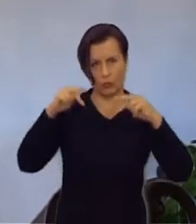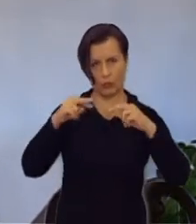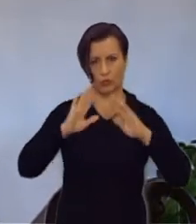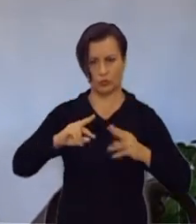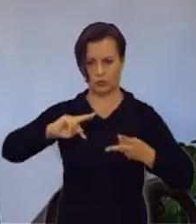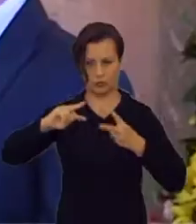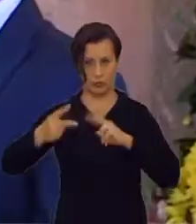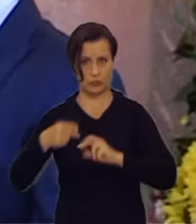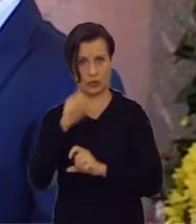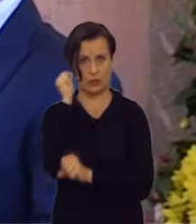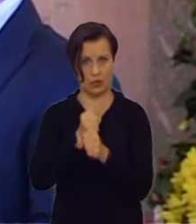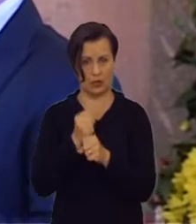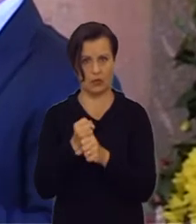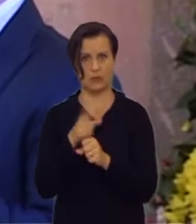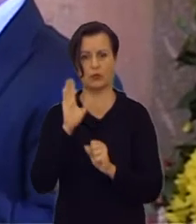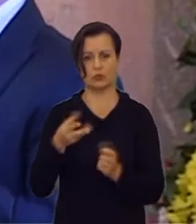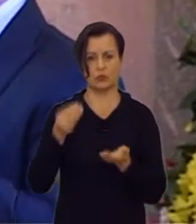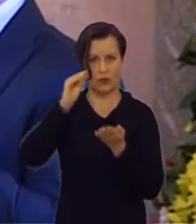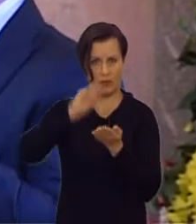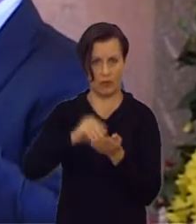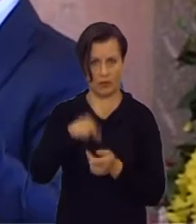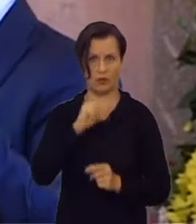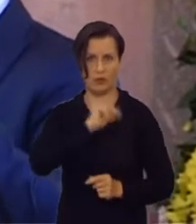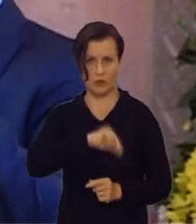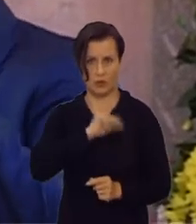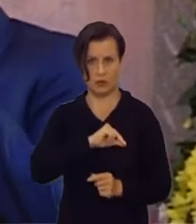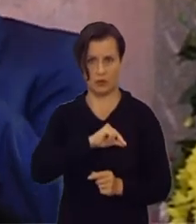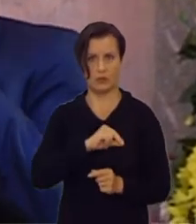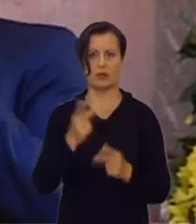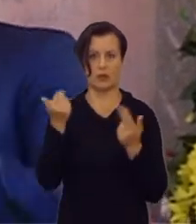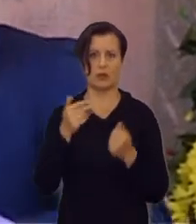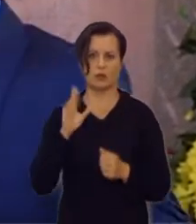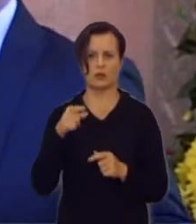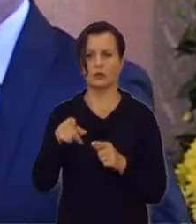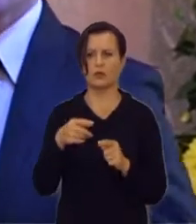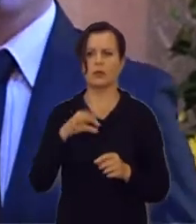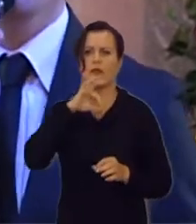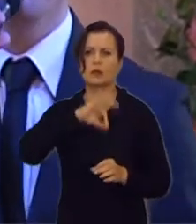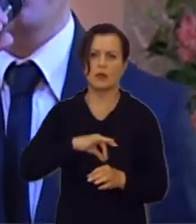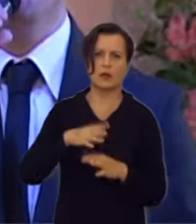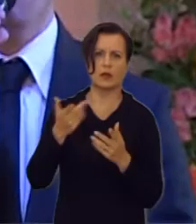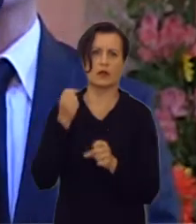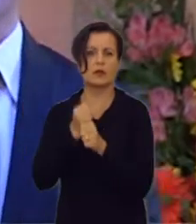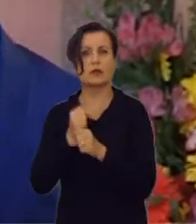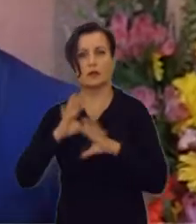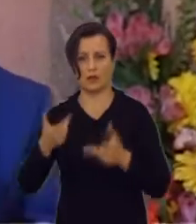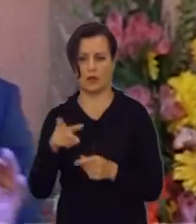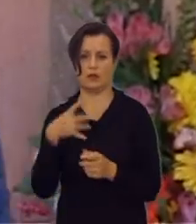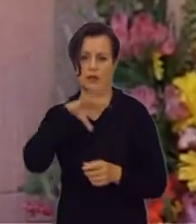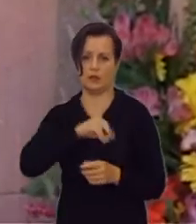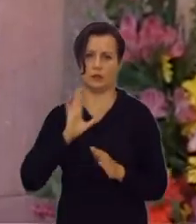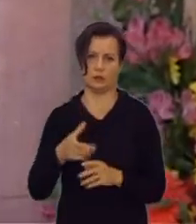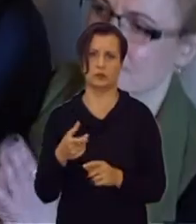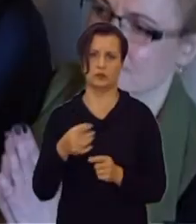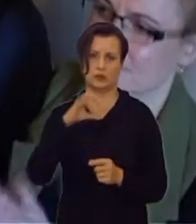požiūris į šitų darbuotojų darbą, įvertins tą darbą ir tikrai įvertins pagal nuopelnus ir atlygis bus vertas